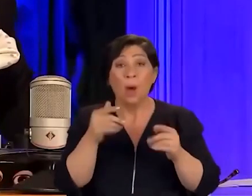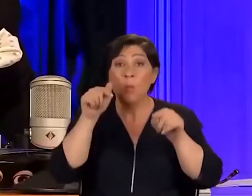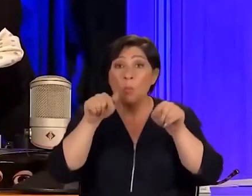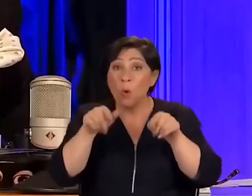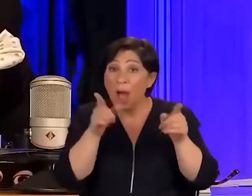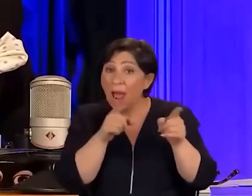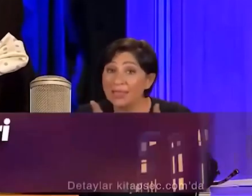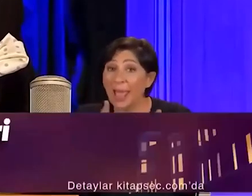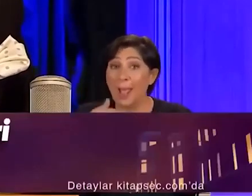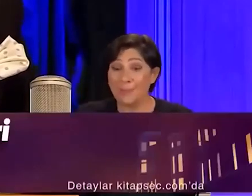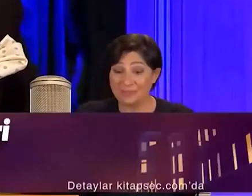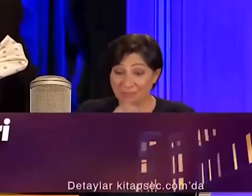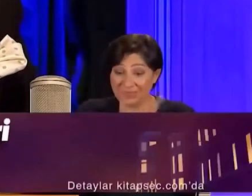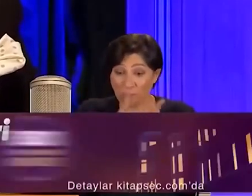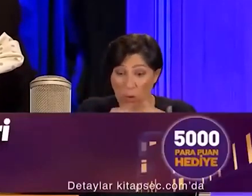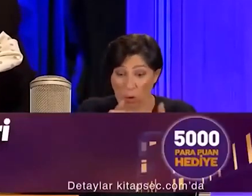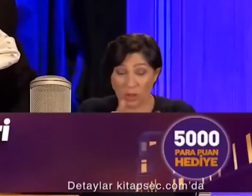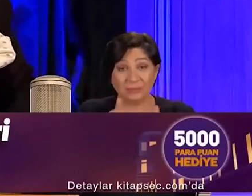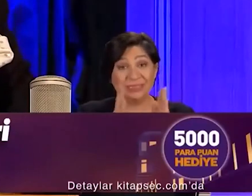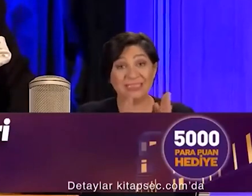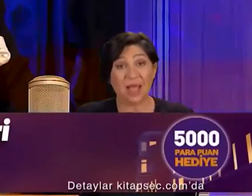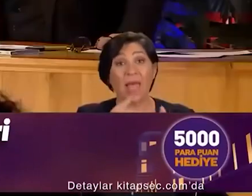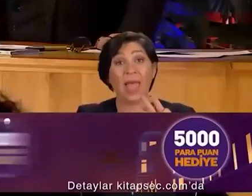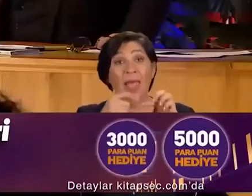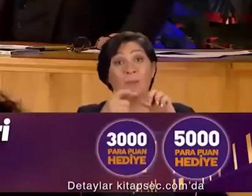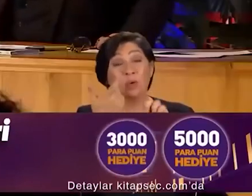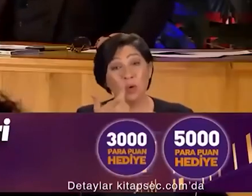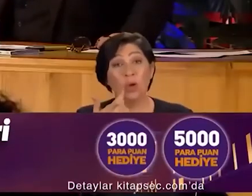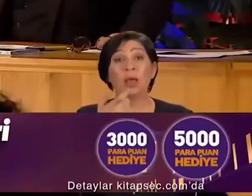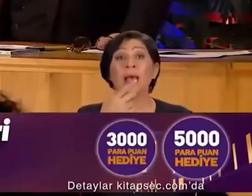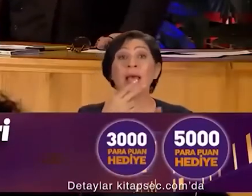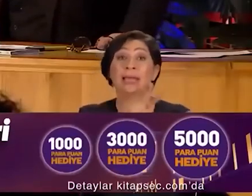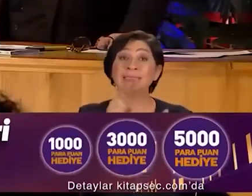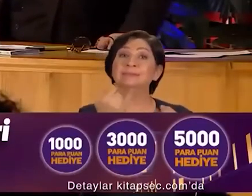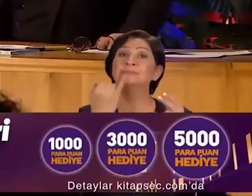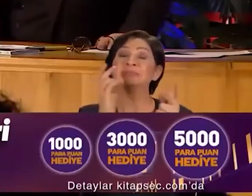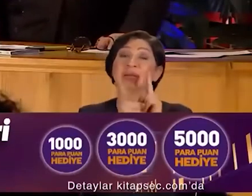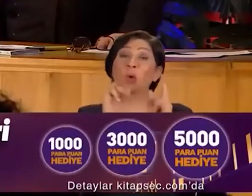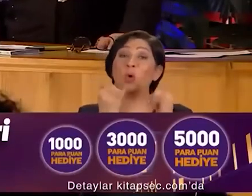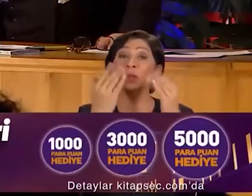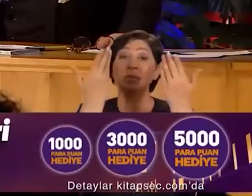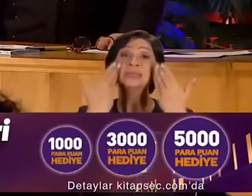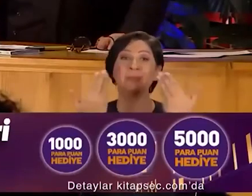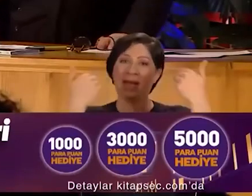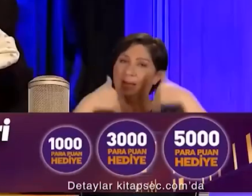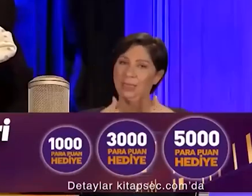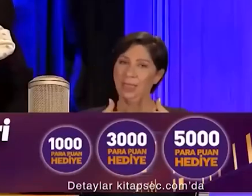arada bizim oyunlarımız devam ederken Ebru ve eşi bizim oyunlarımızı, aa, izlemeye, evet, geldiler. Neden